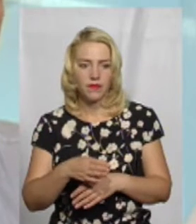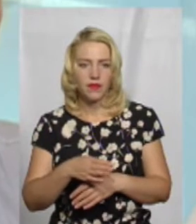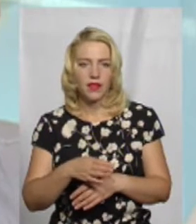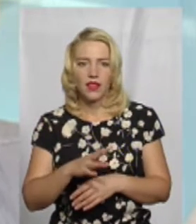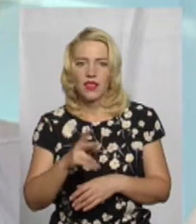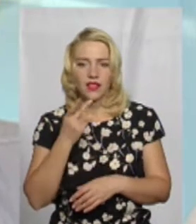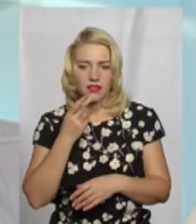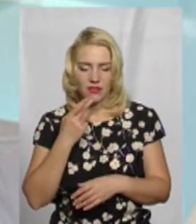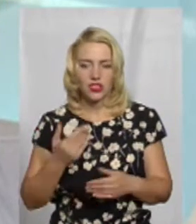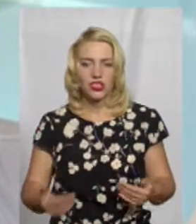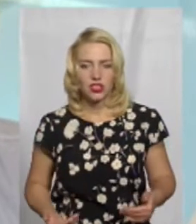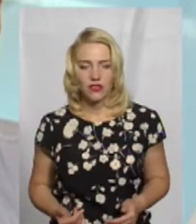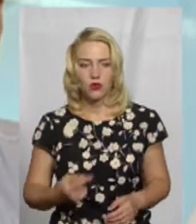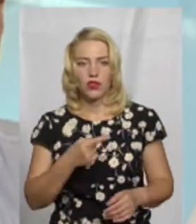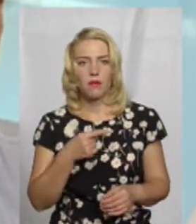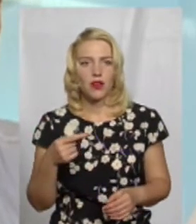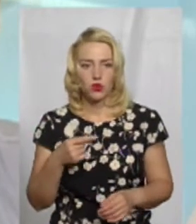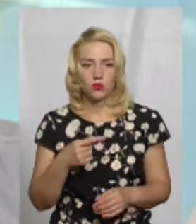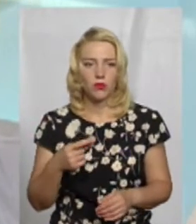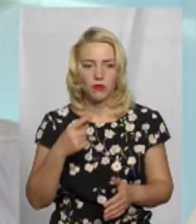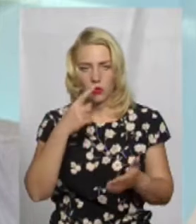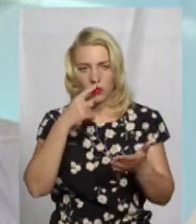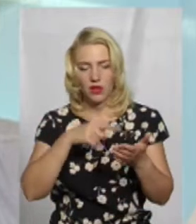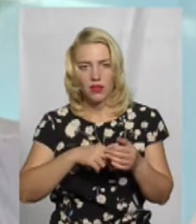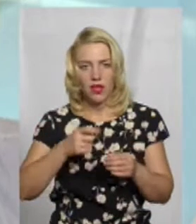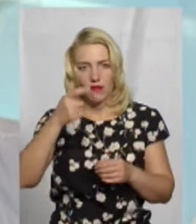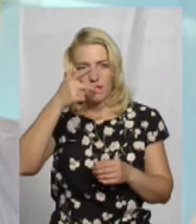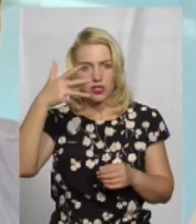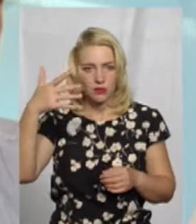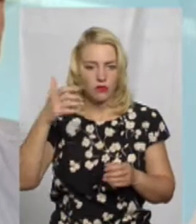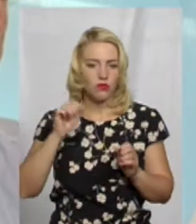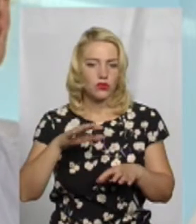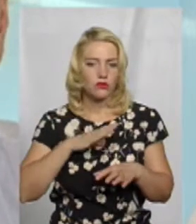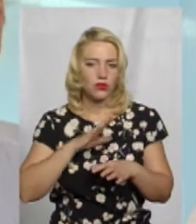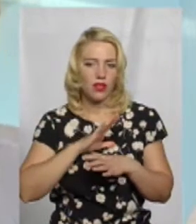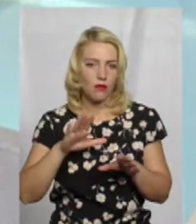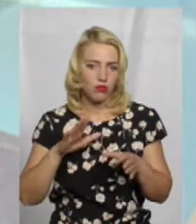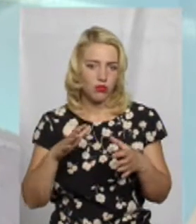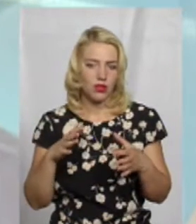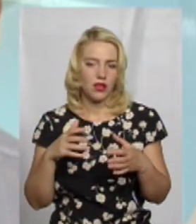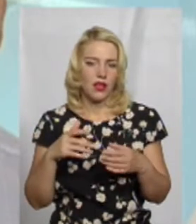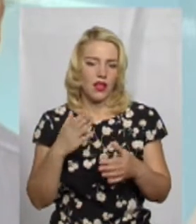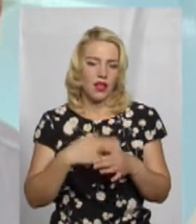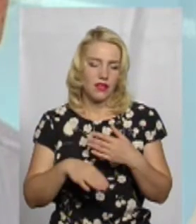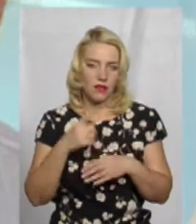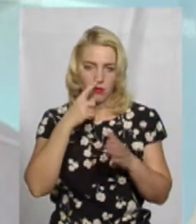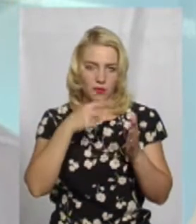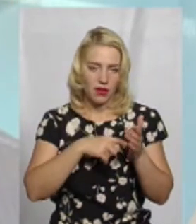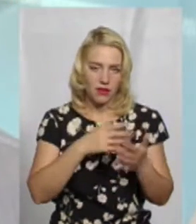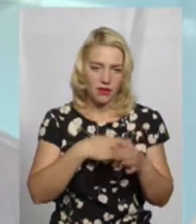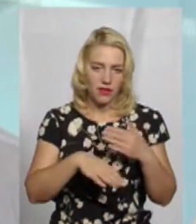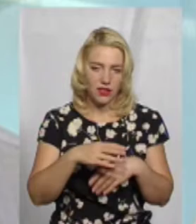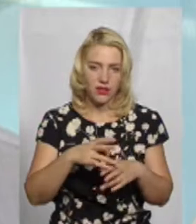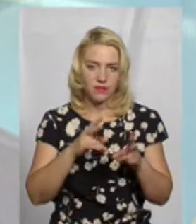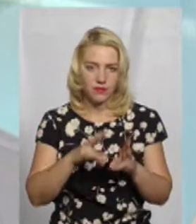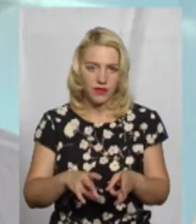опинилися... Не завжди живуть на першому поверсі. Не завжди живуть, опинилися на верхніх поверхах. Чи вони не були тоді ще інвалідами, так сталося, що вони стали з